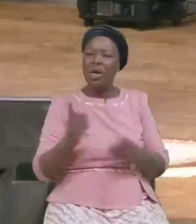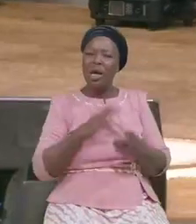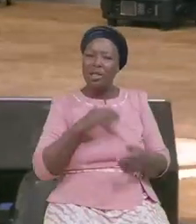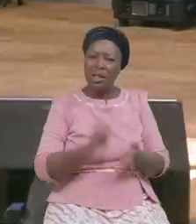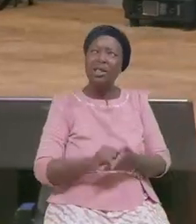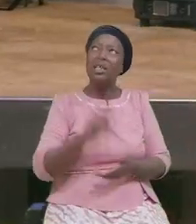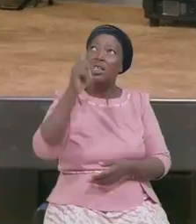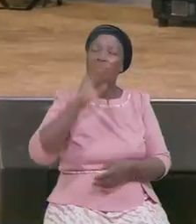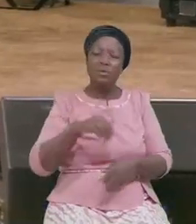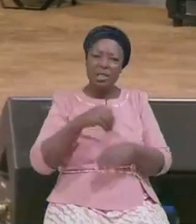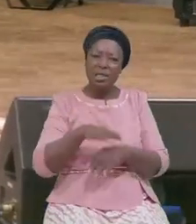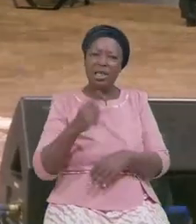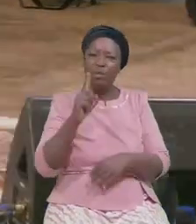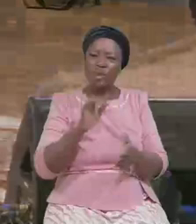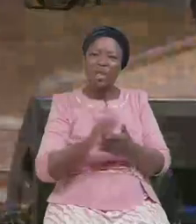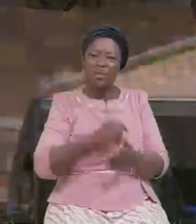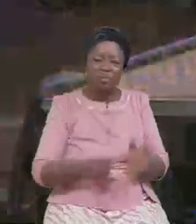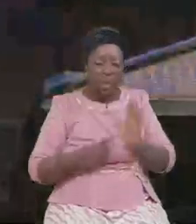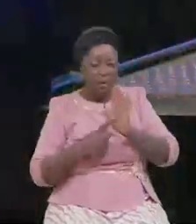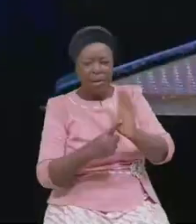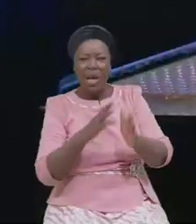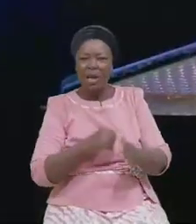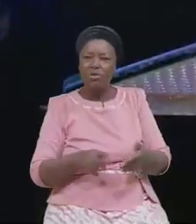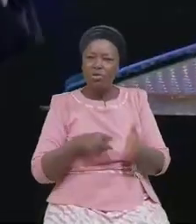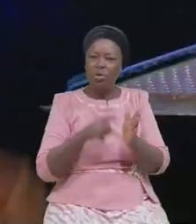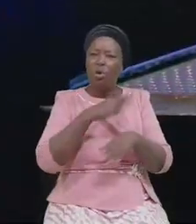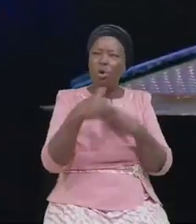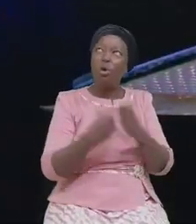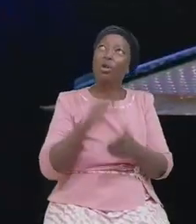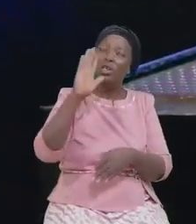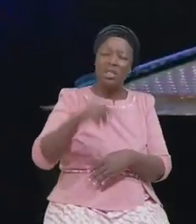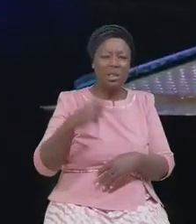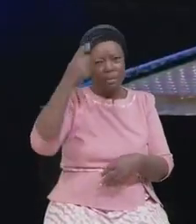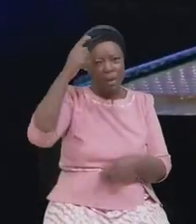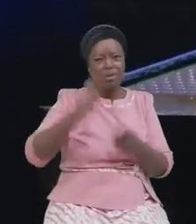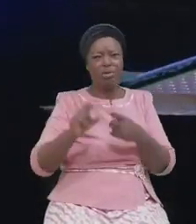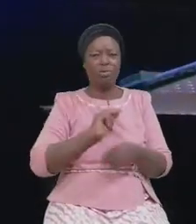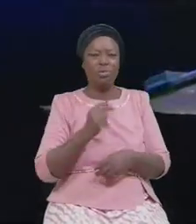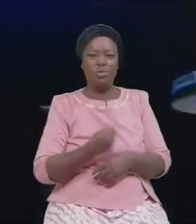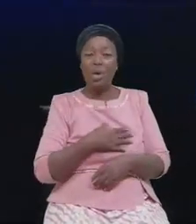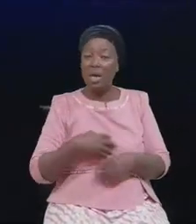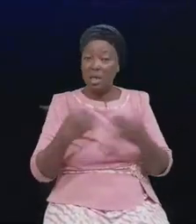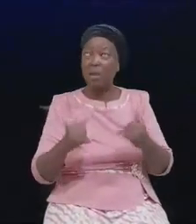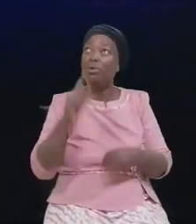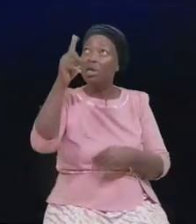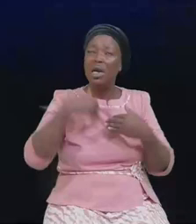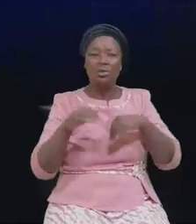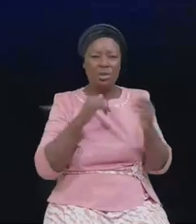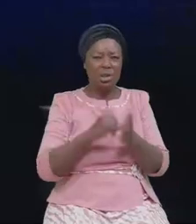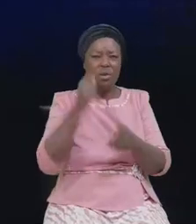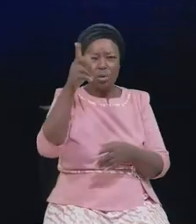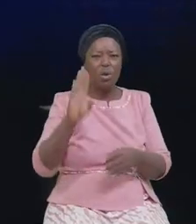celui-là qui va se révéler et nous donner toute la pensée de Dieu. Et maintenant, il est venu, il est venu. Il a fait cela comme il a